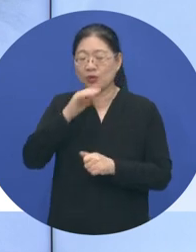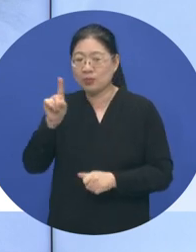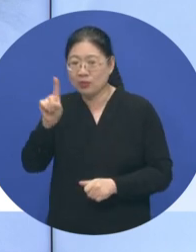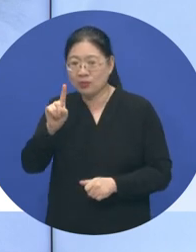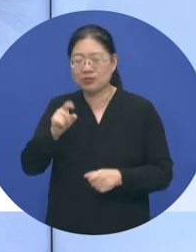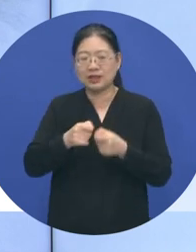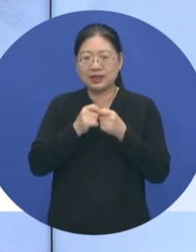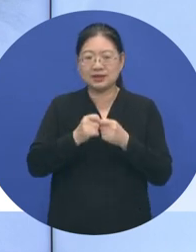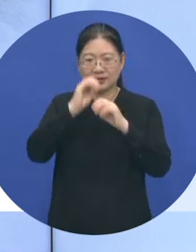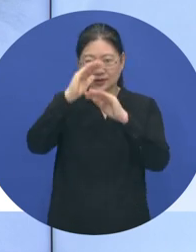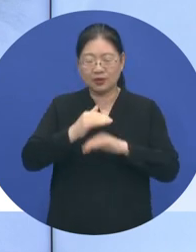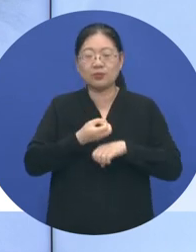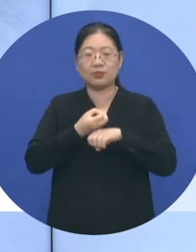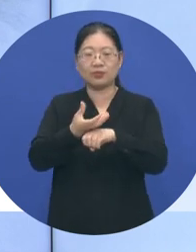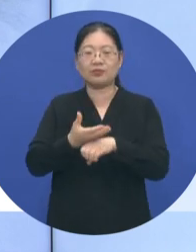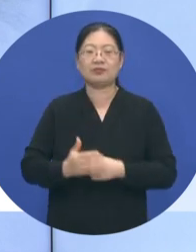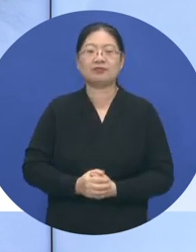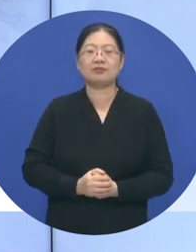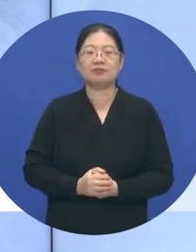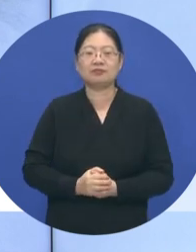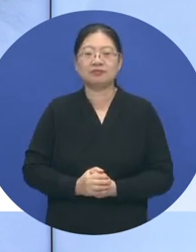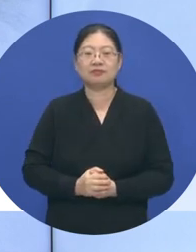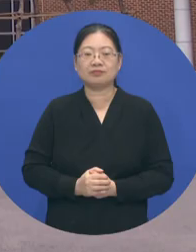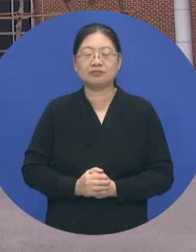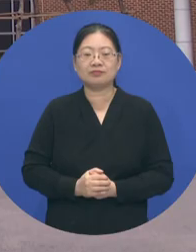수 있을지 자세한 내용 정리해봤습니다.